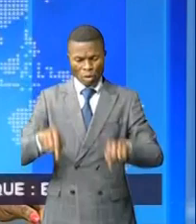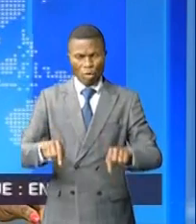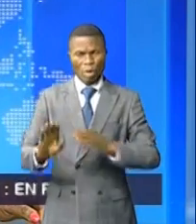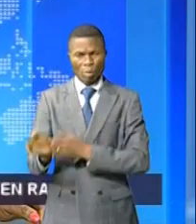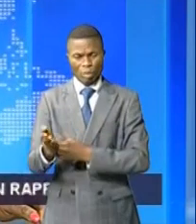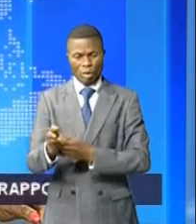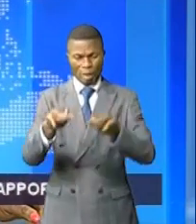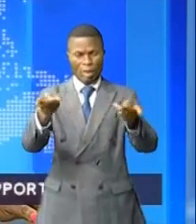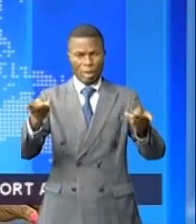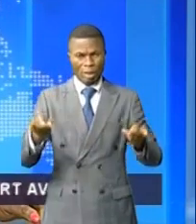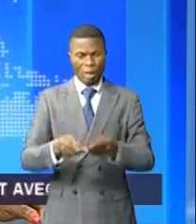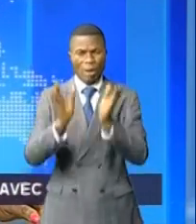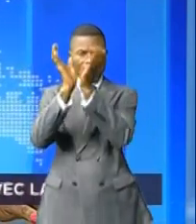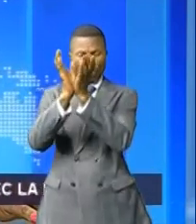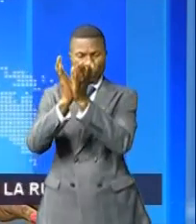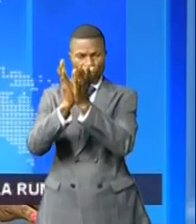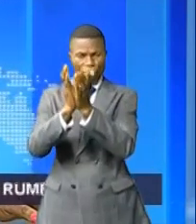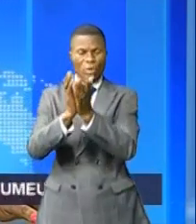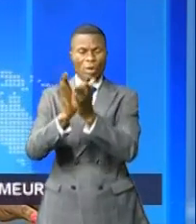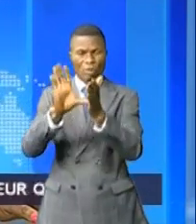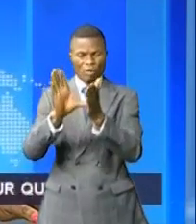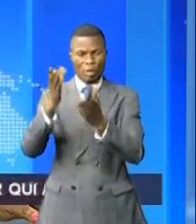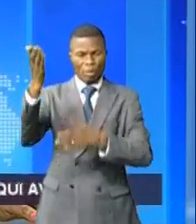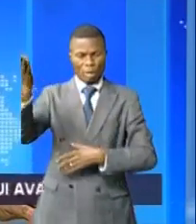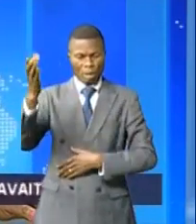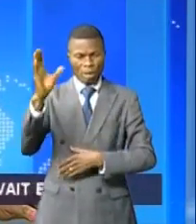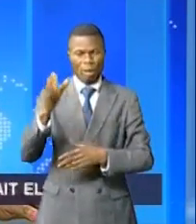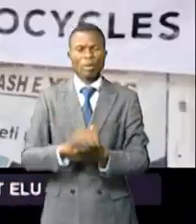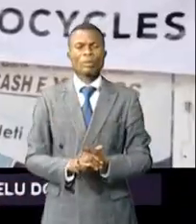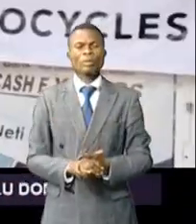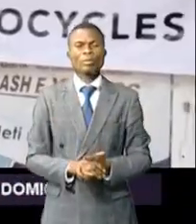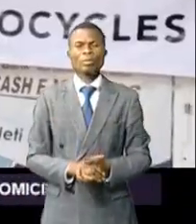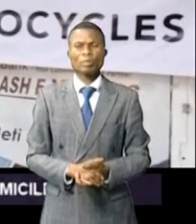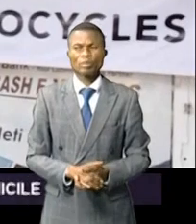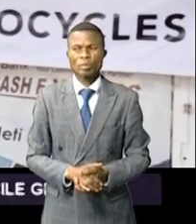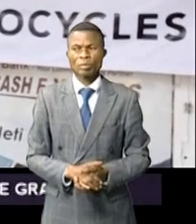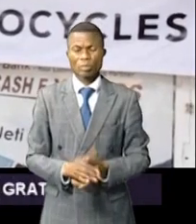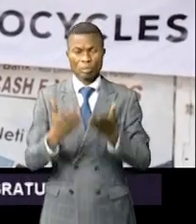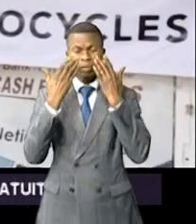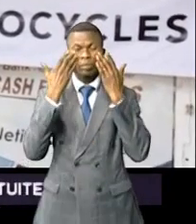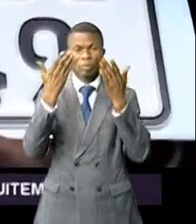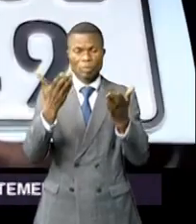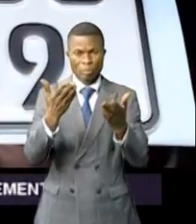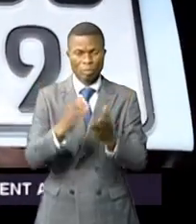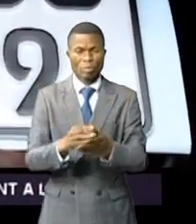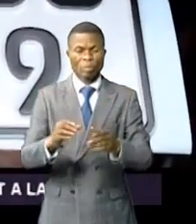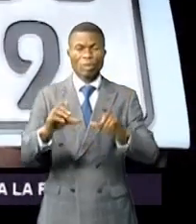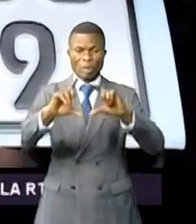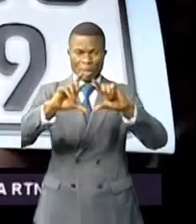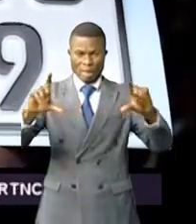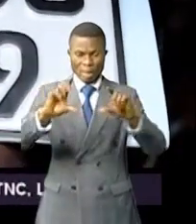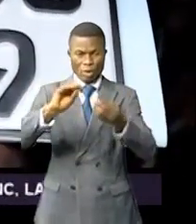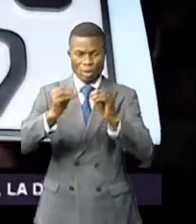sur la place Victoire. Rodé Panda était sur place pour le reportage. Voici la nouvelle plaque d'immatriculation